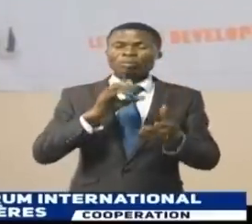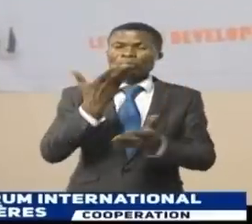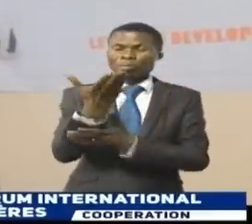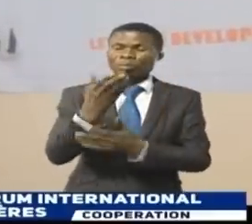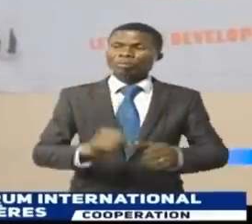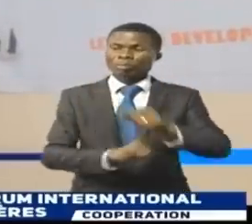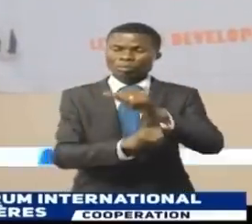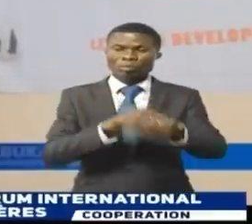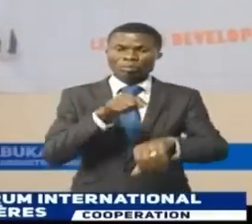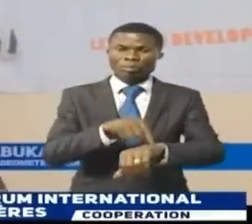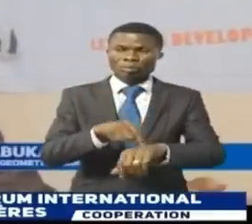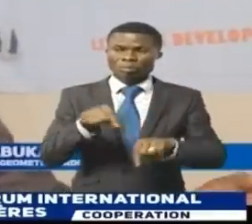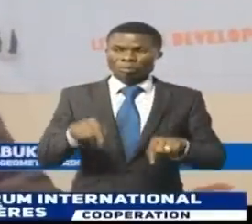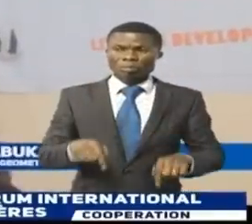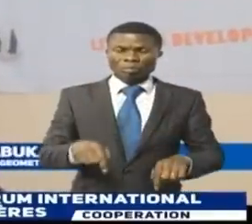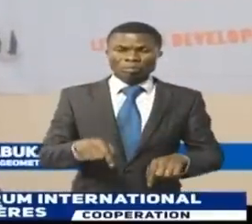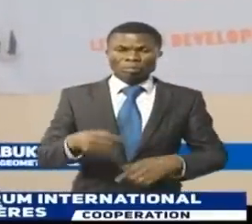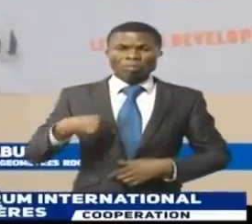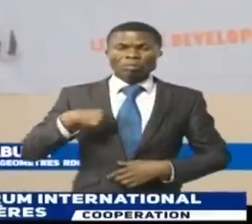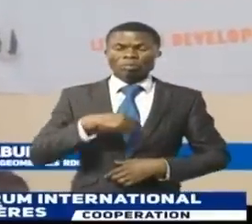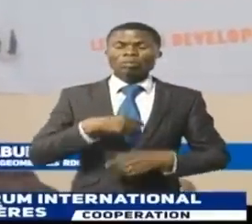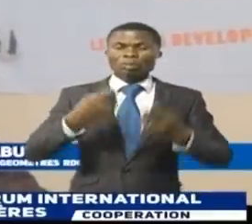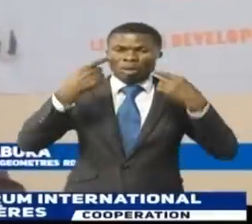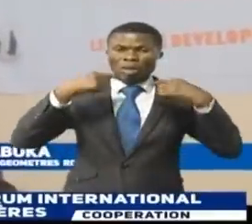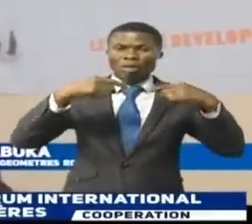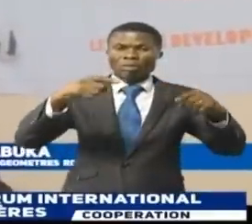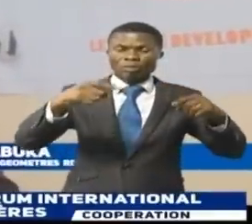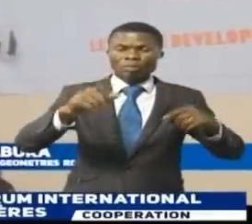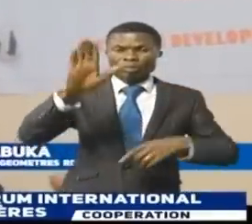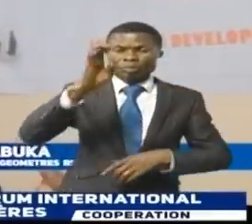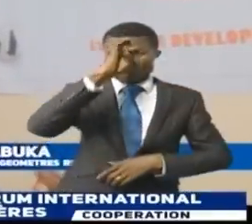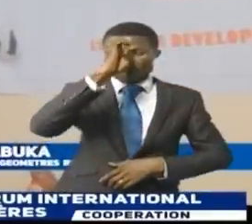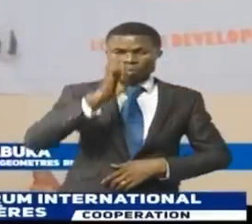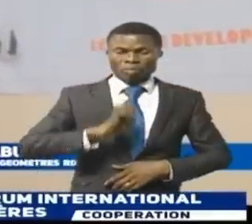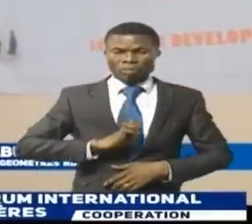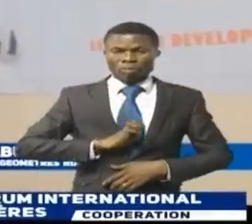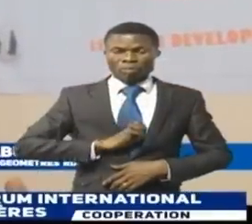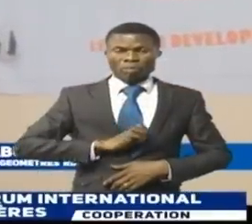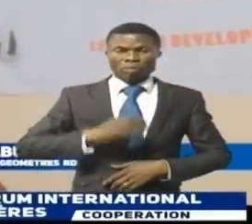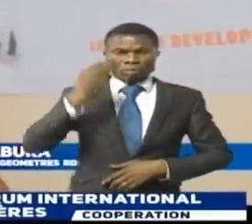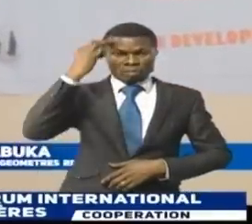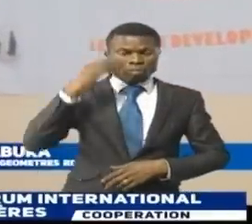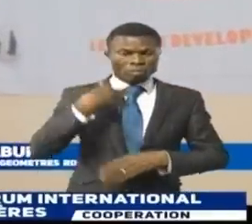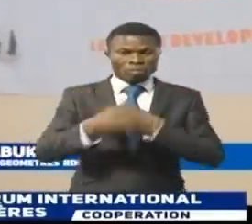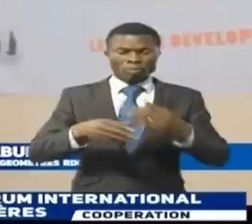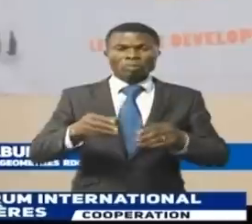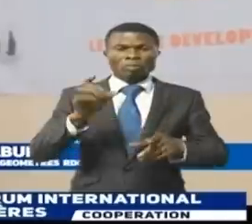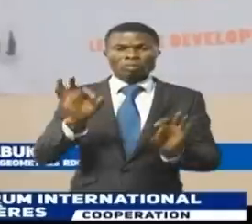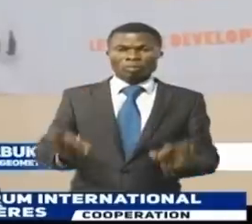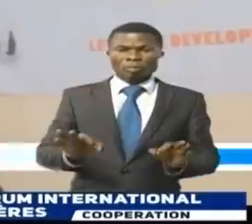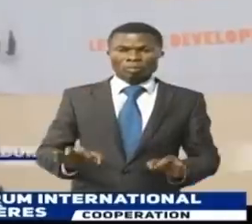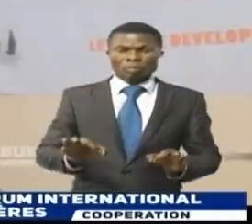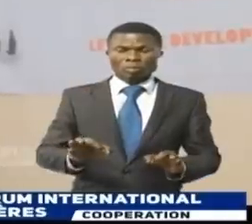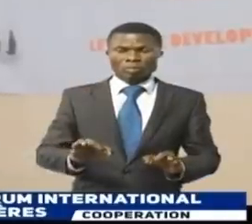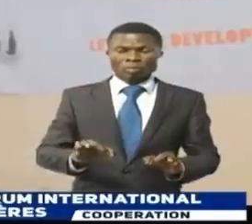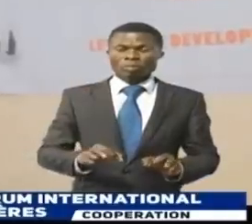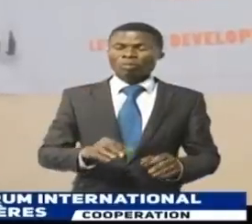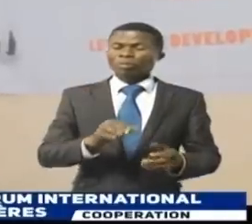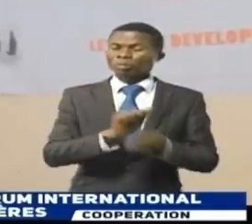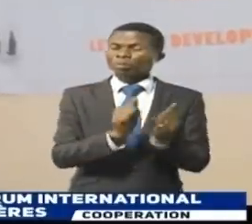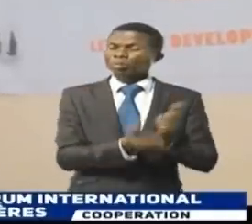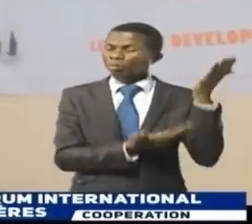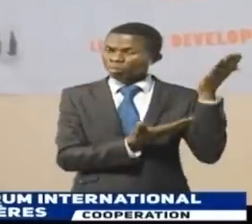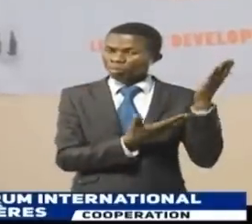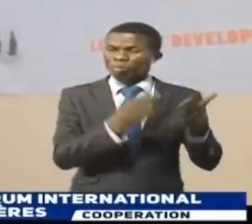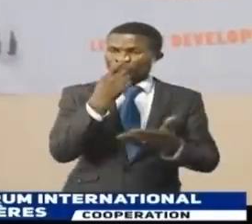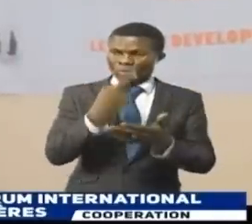l'occasion maintenant de pouvoir rappeler à son Excellence Monsieur le ministre des Affaires foncières, le plus grand point pour lui sera